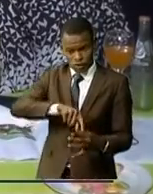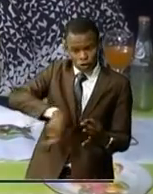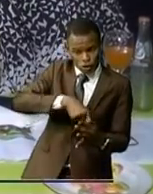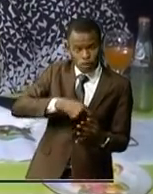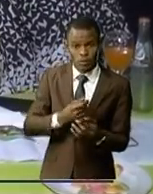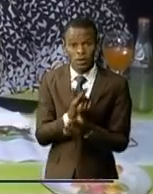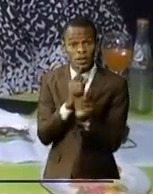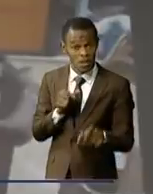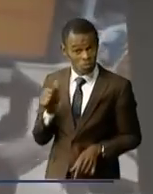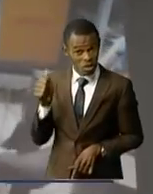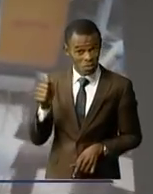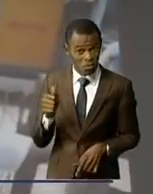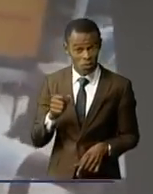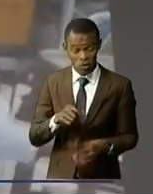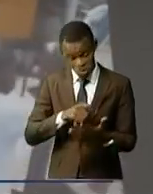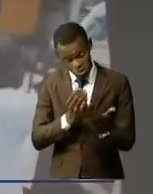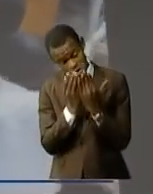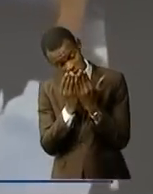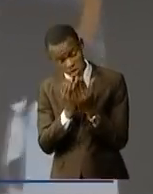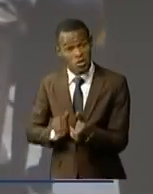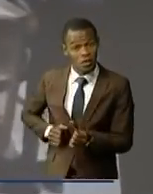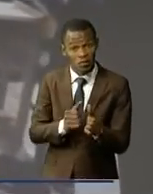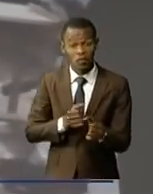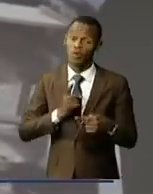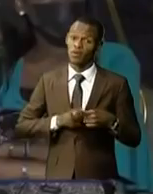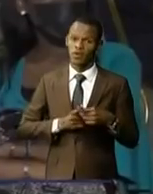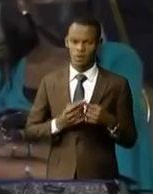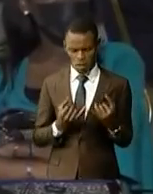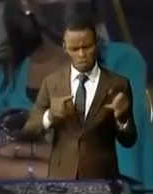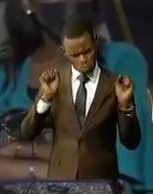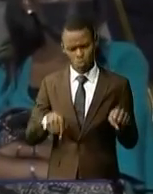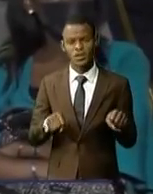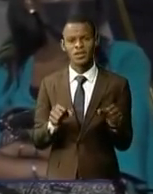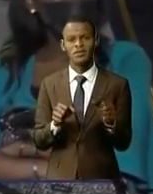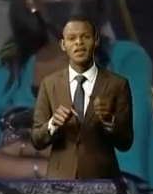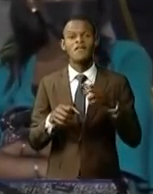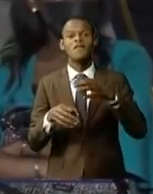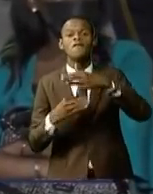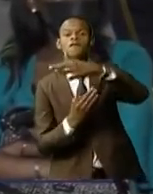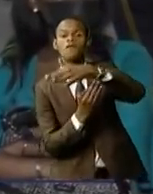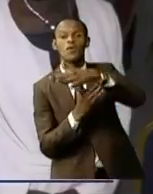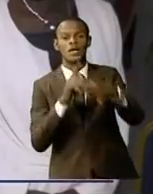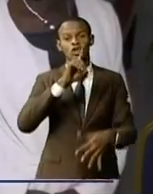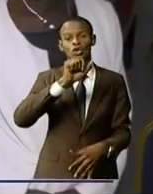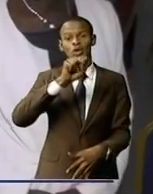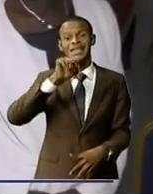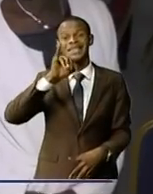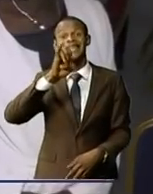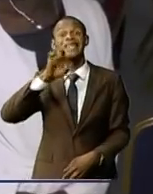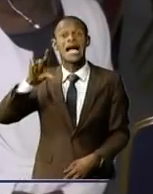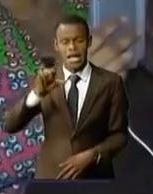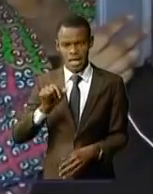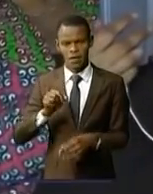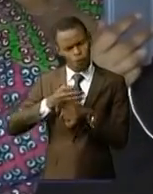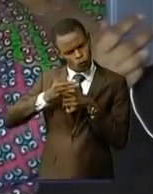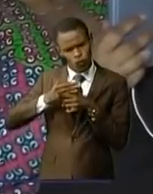La vidéo balancée ces jours, qui a captivé l'attention de toute l'assistance pendant plusieurs minutes, va certainement changer la perception que